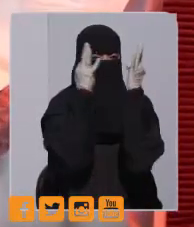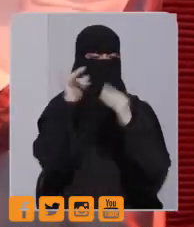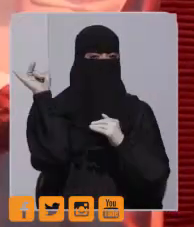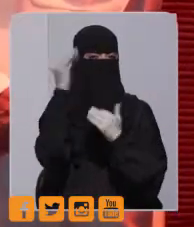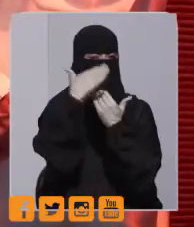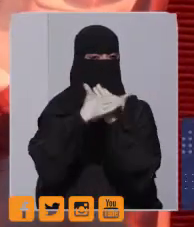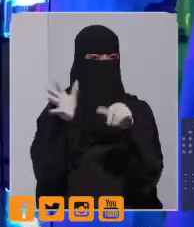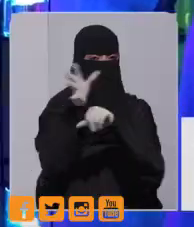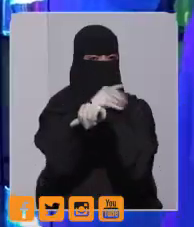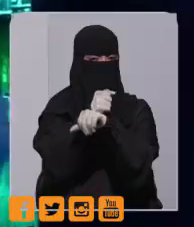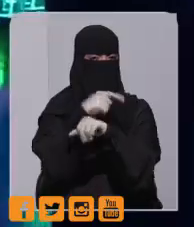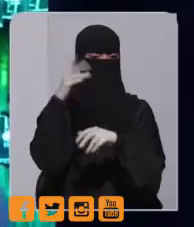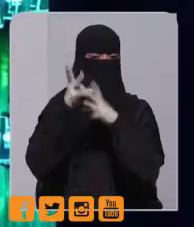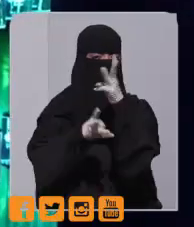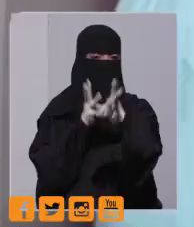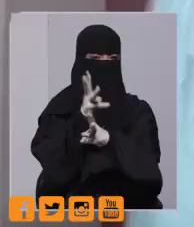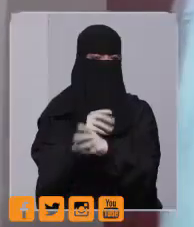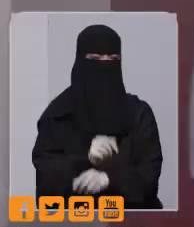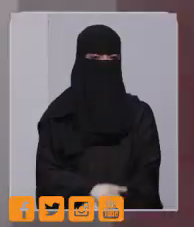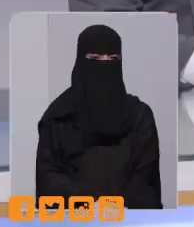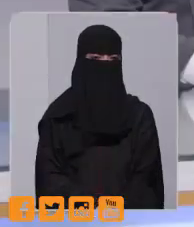تهم مجتمعات العالم